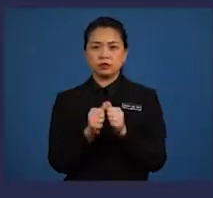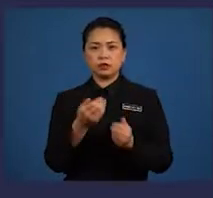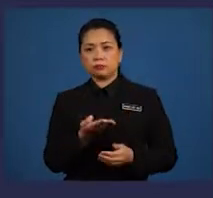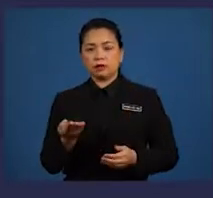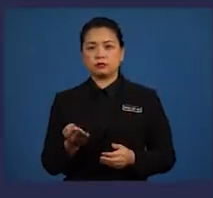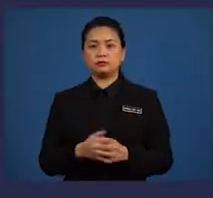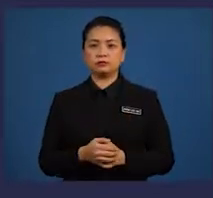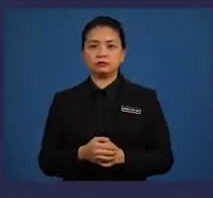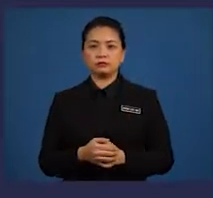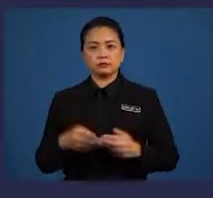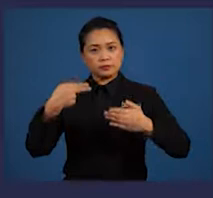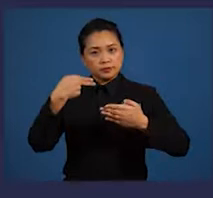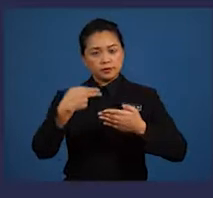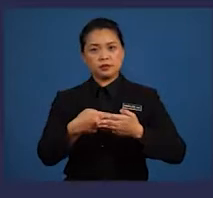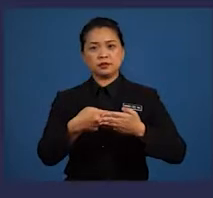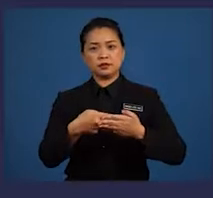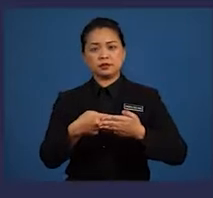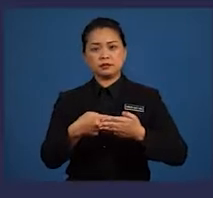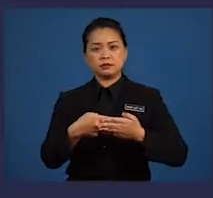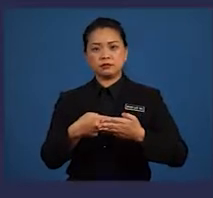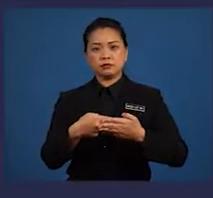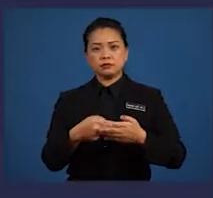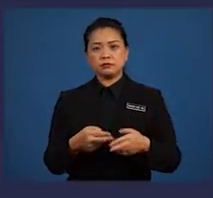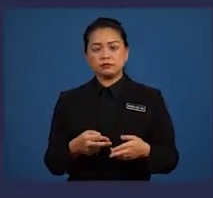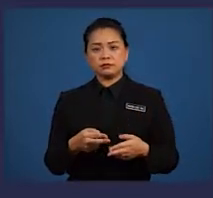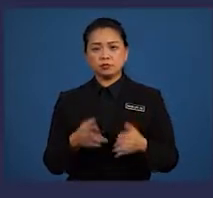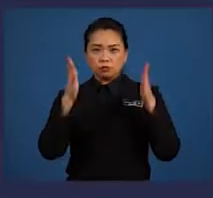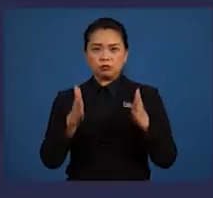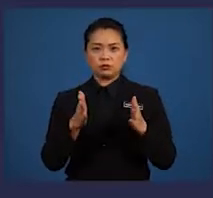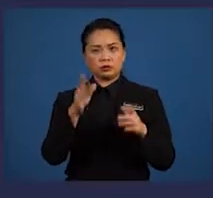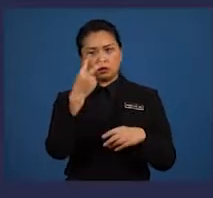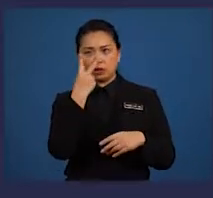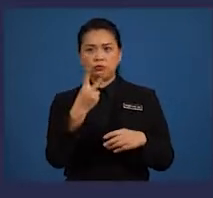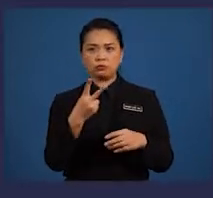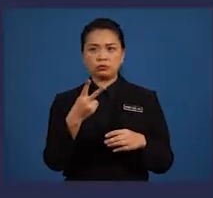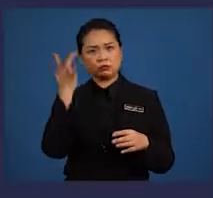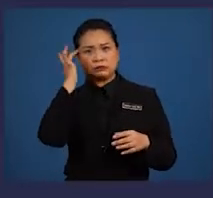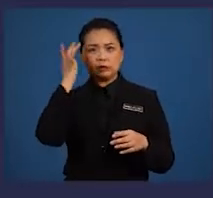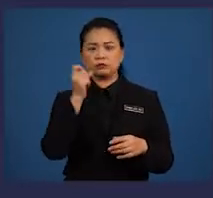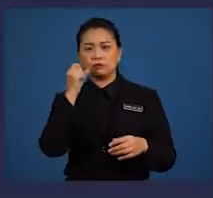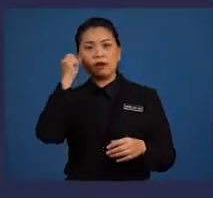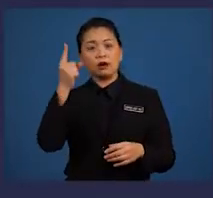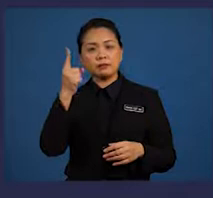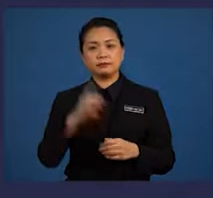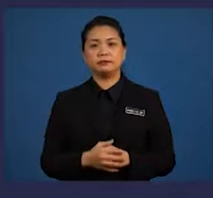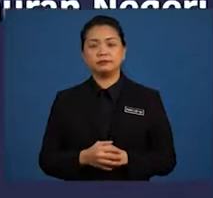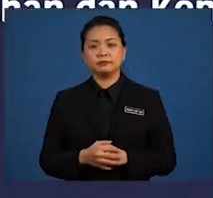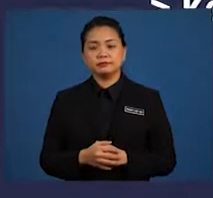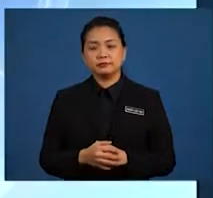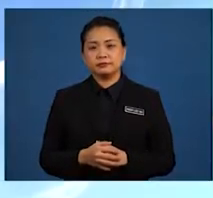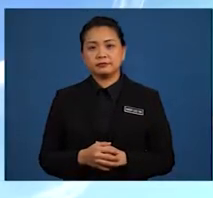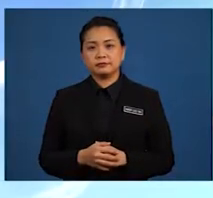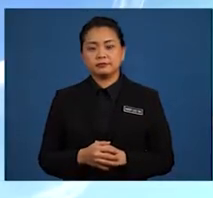digunakan sehinggakan khalayak tidak dapat menghayati perjalanan shrite yang hendak disampaikan